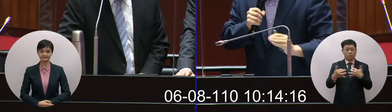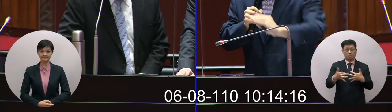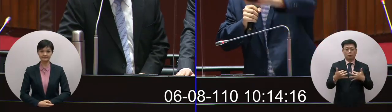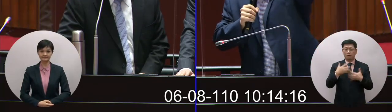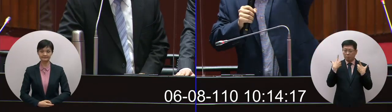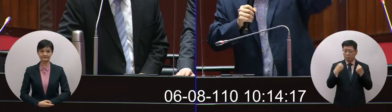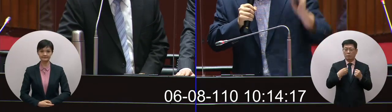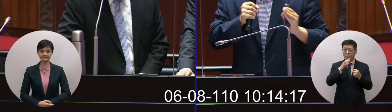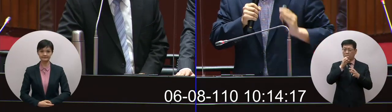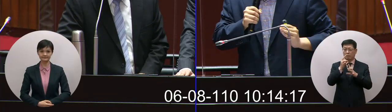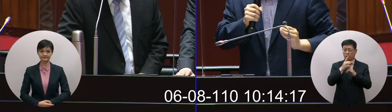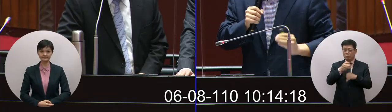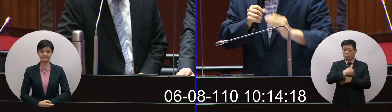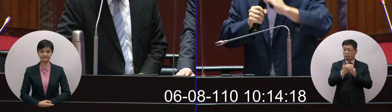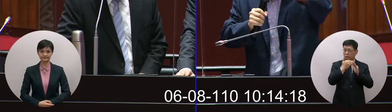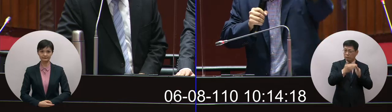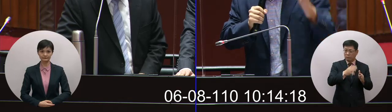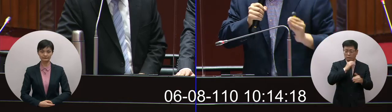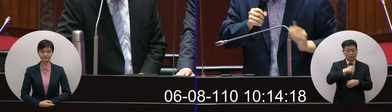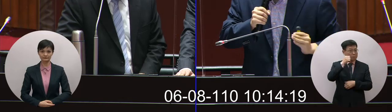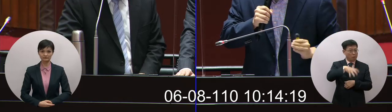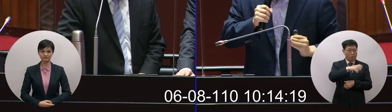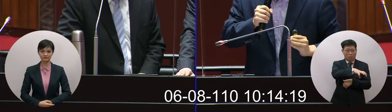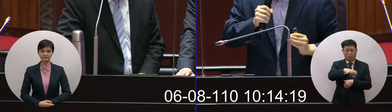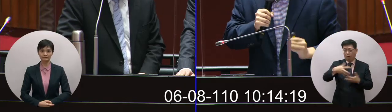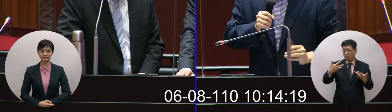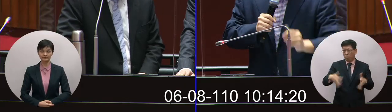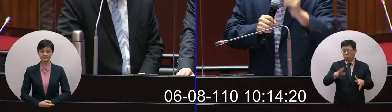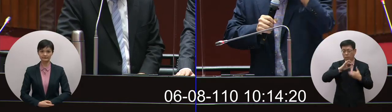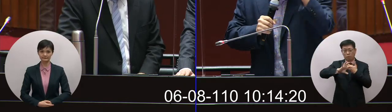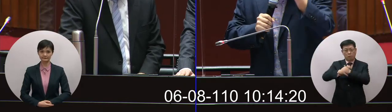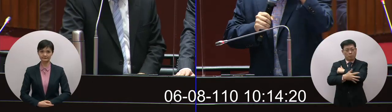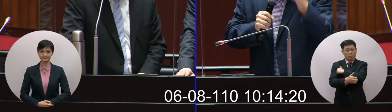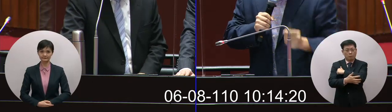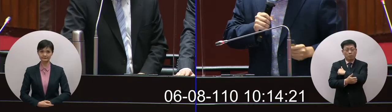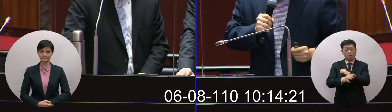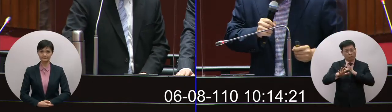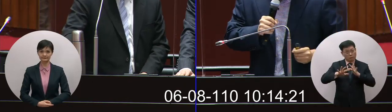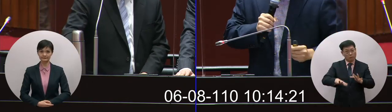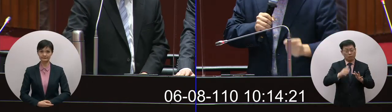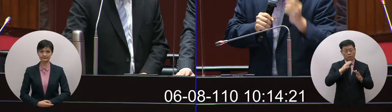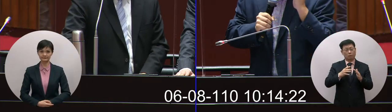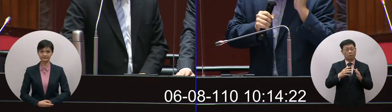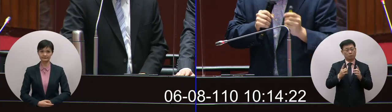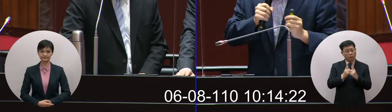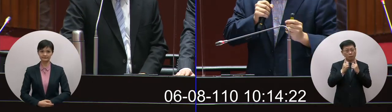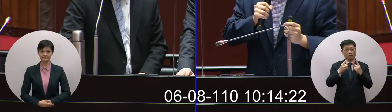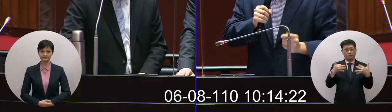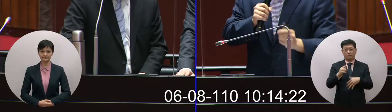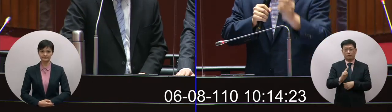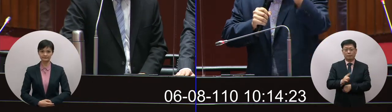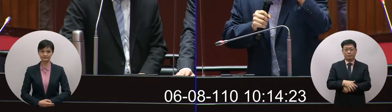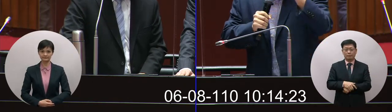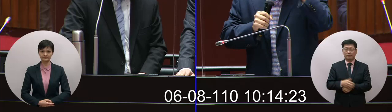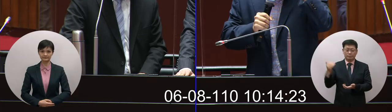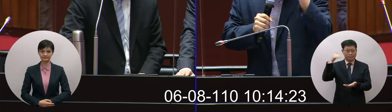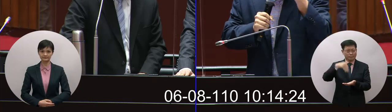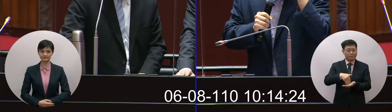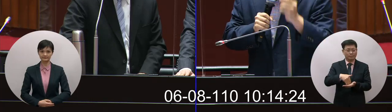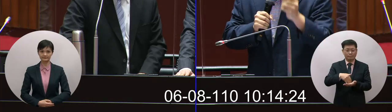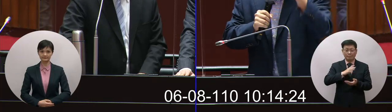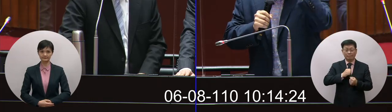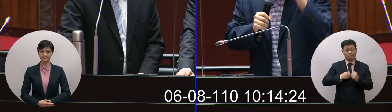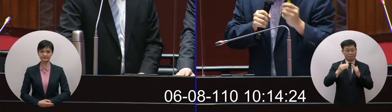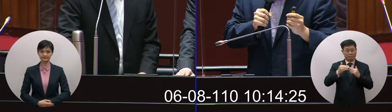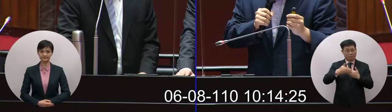苗产这個、产业的聚落，很多的移工嘛。哦、所以现在的问题是说到底啊、哦、咱这个居